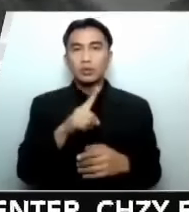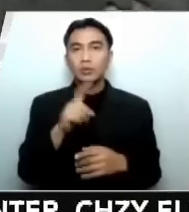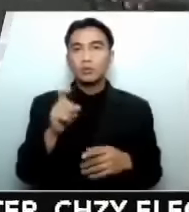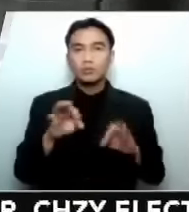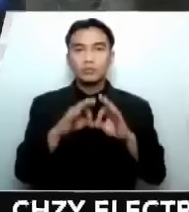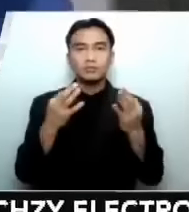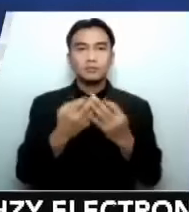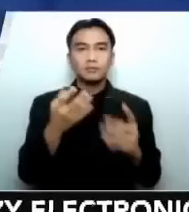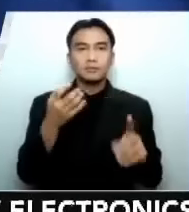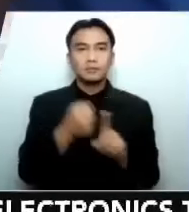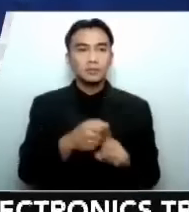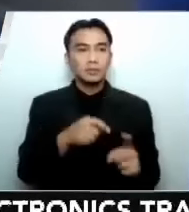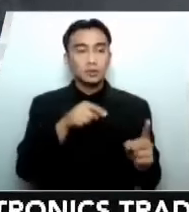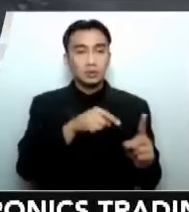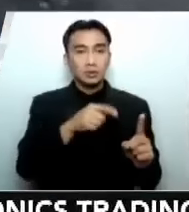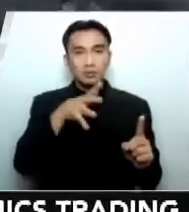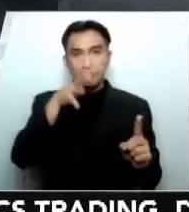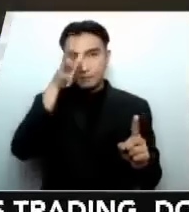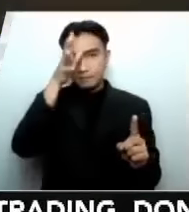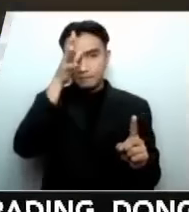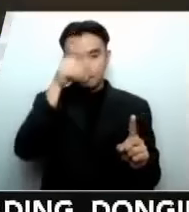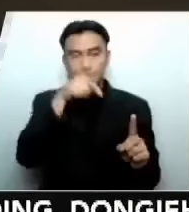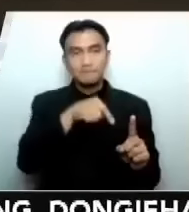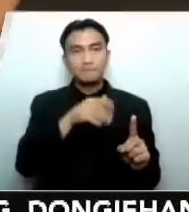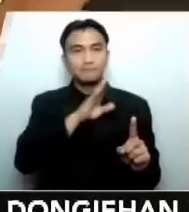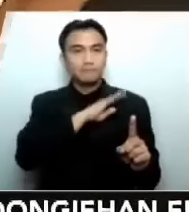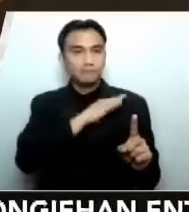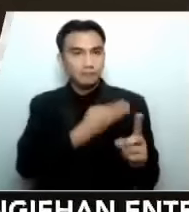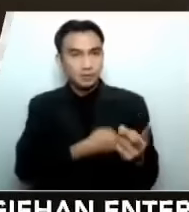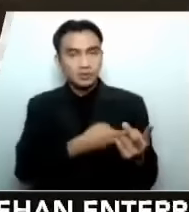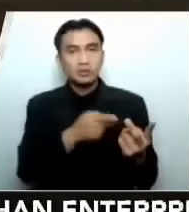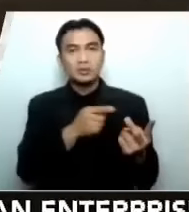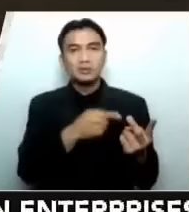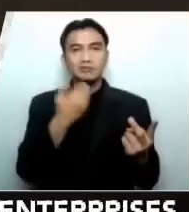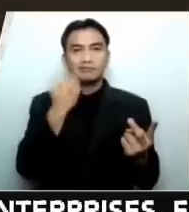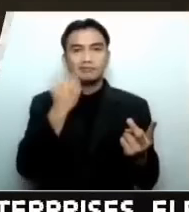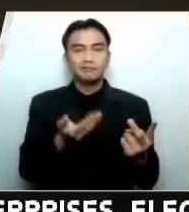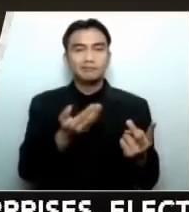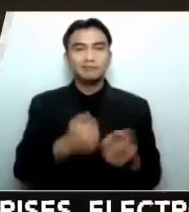nasawi matapos matrap sa kanilang bahay. Hindi ko alam ang gagawin ko.